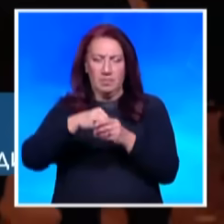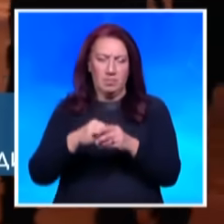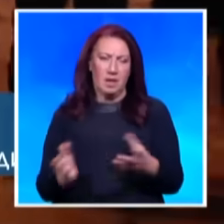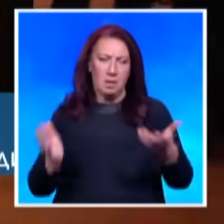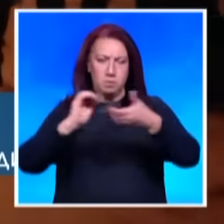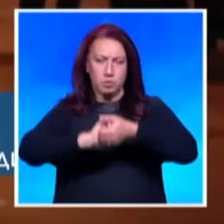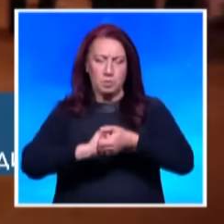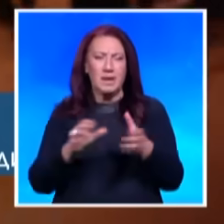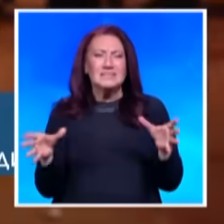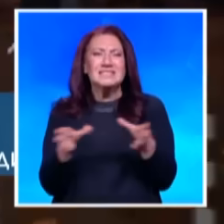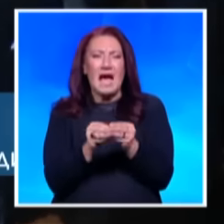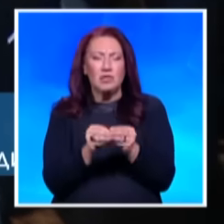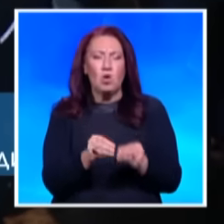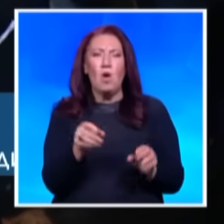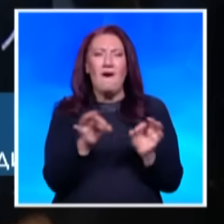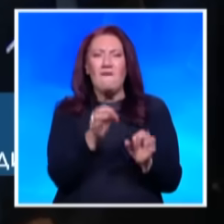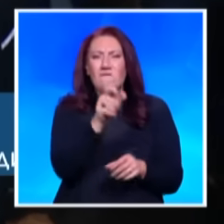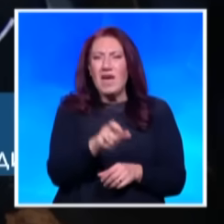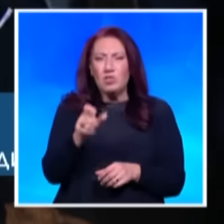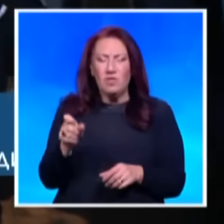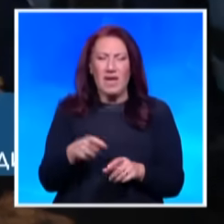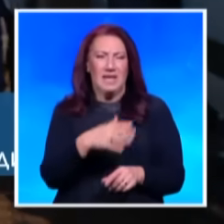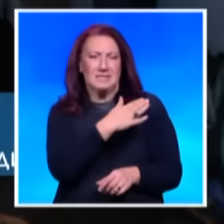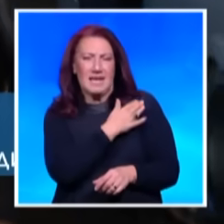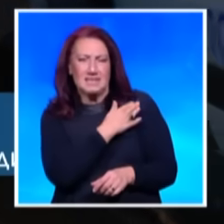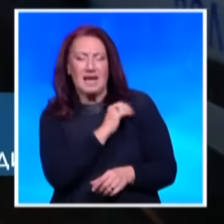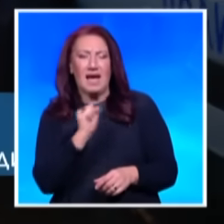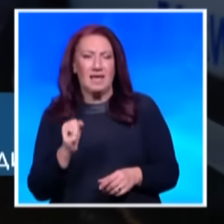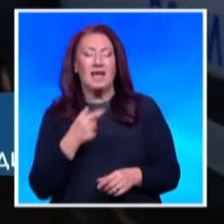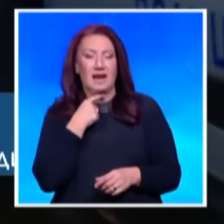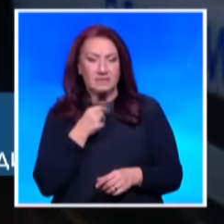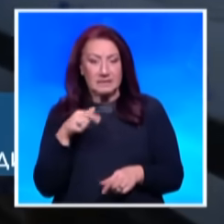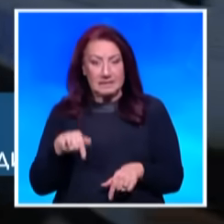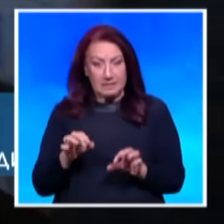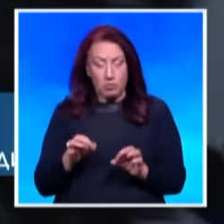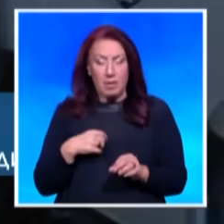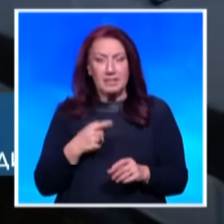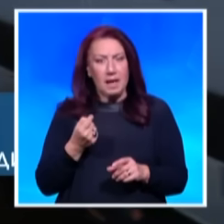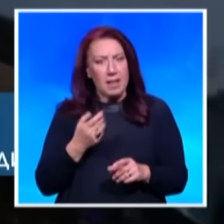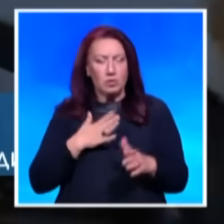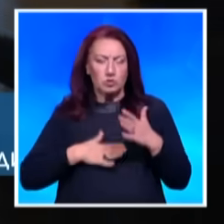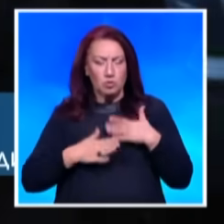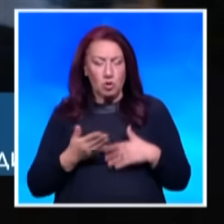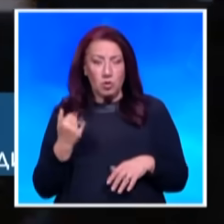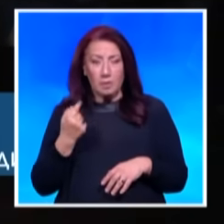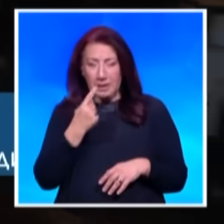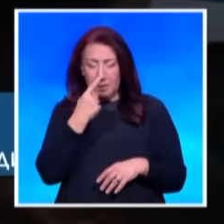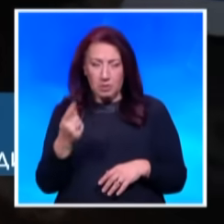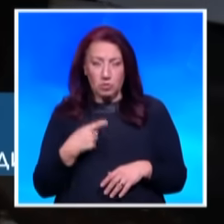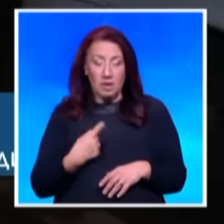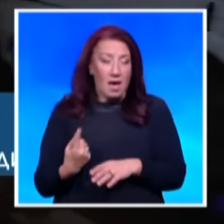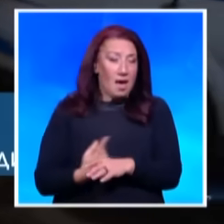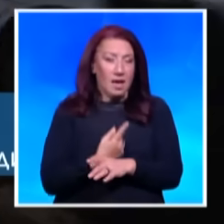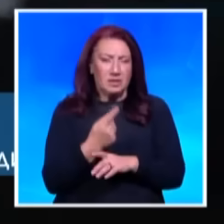И тук буквално вече ситуацията изглежда по-спокойна, но преди минути имаше канонада от един час, където